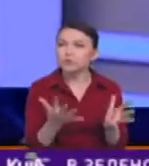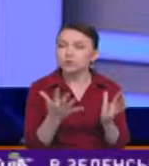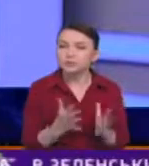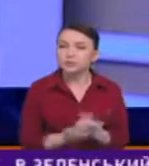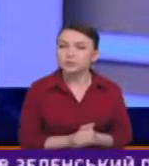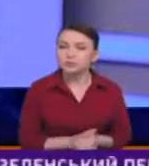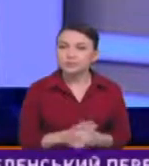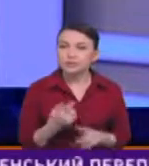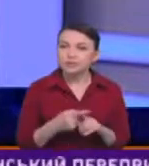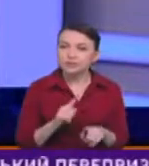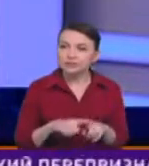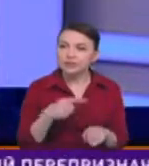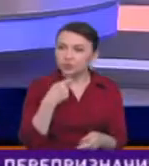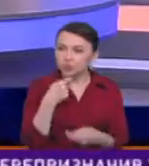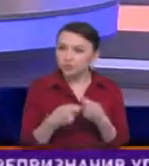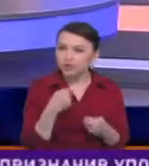і